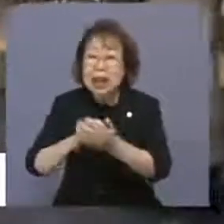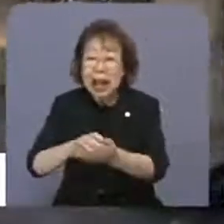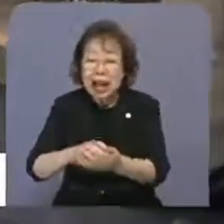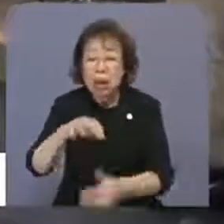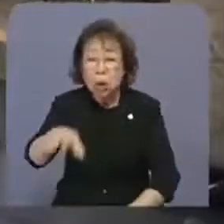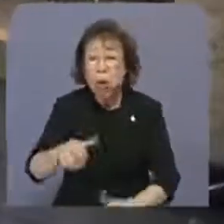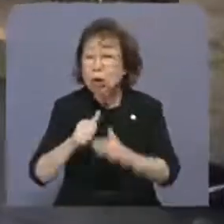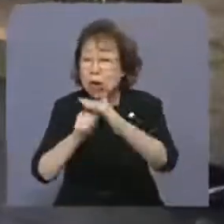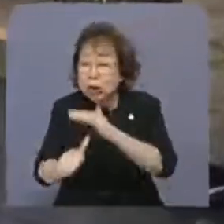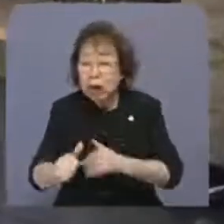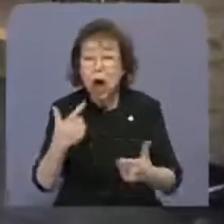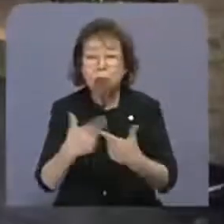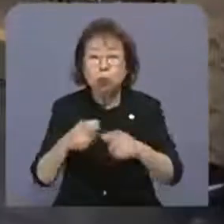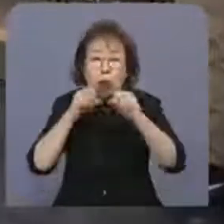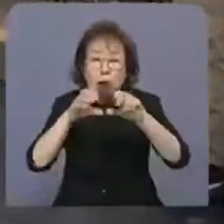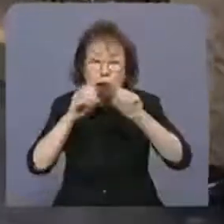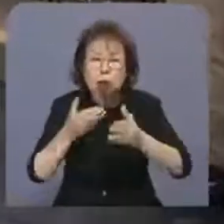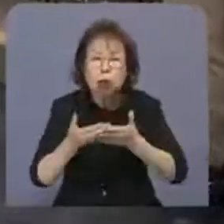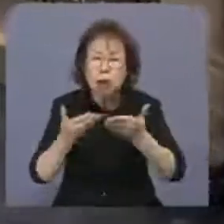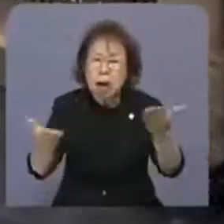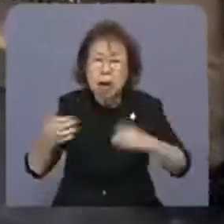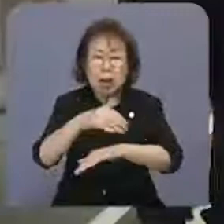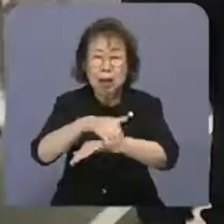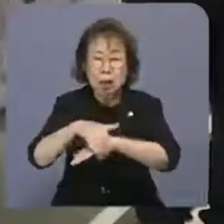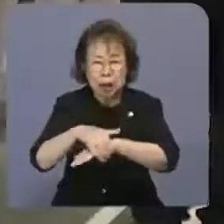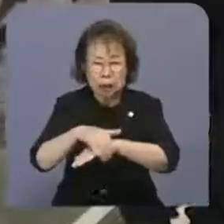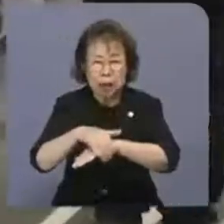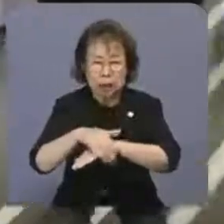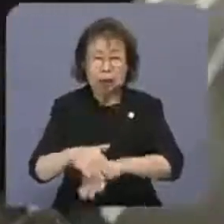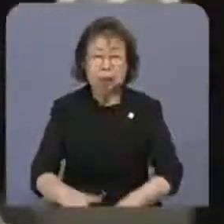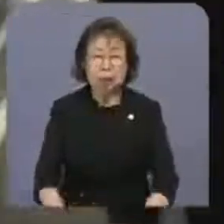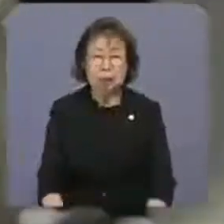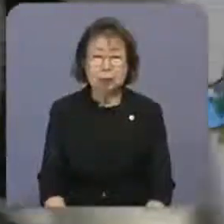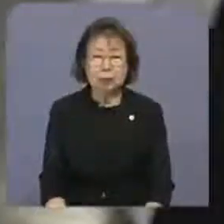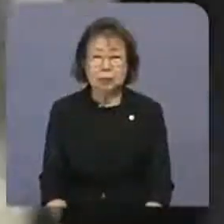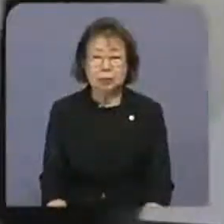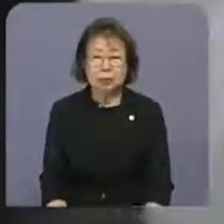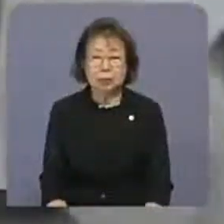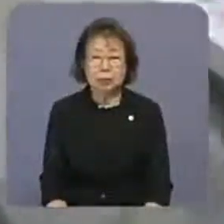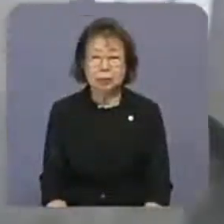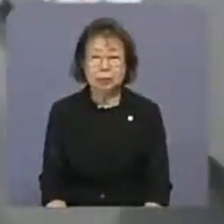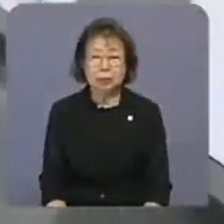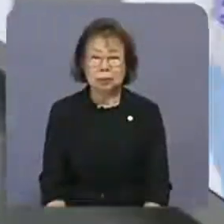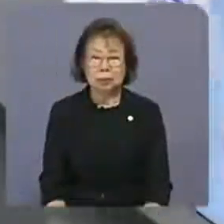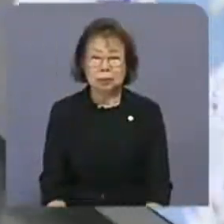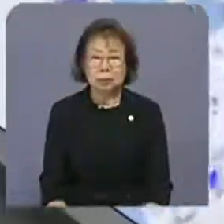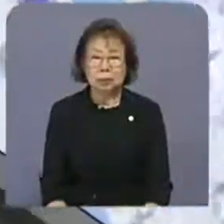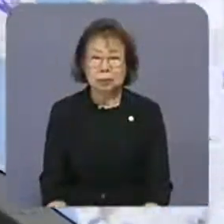세계박람회를 찾아 부산 유치를 홍보할 계획입니다. KBS 뉴스 공조입니다.